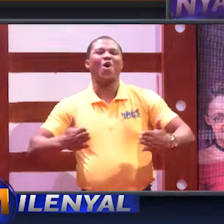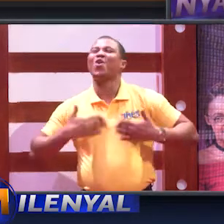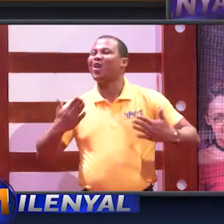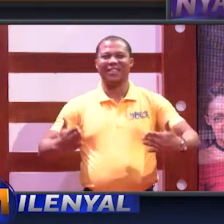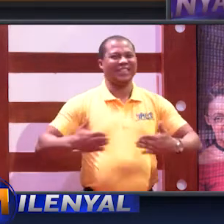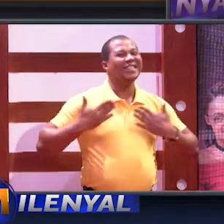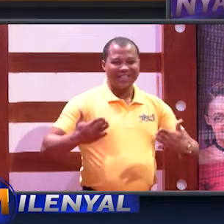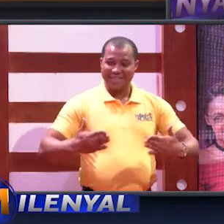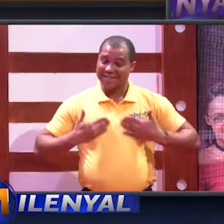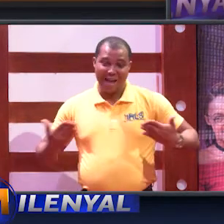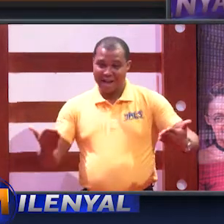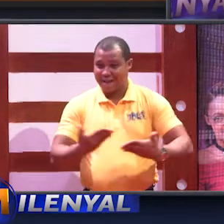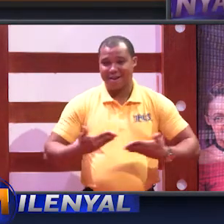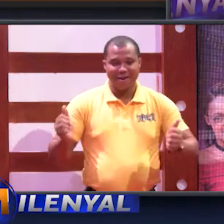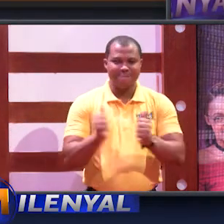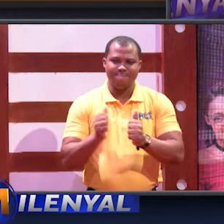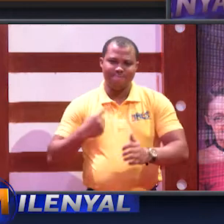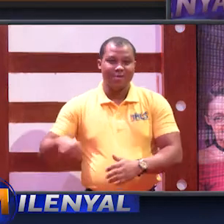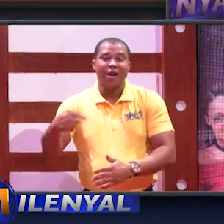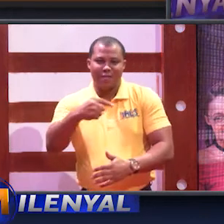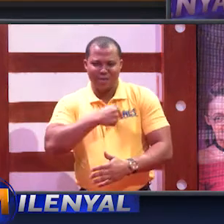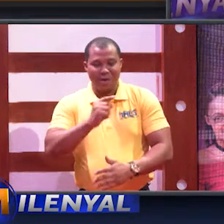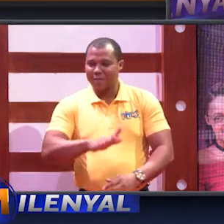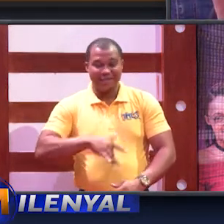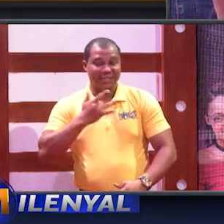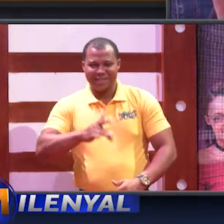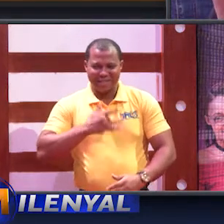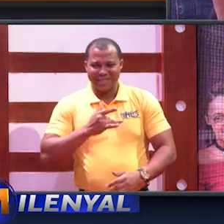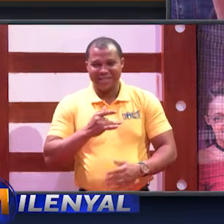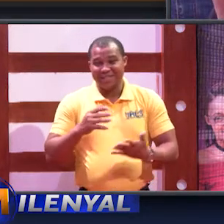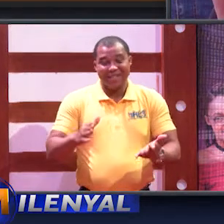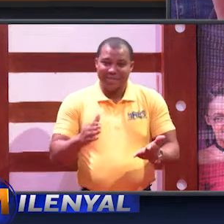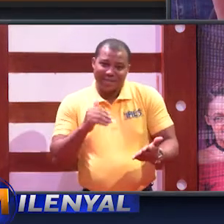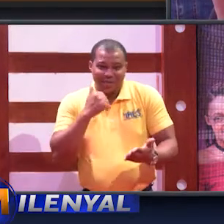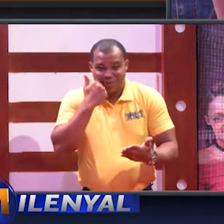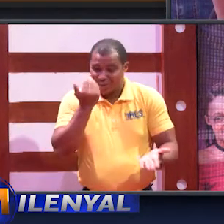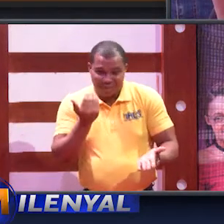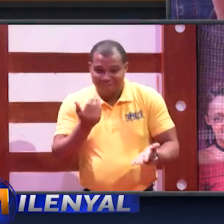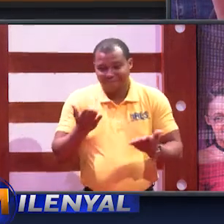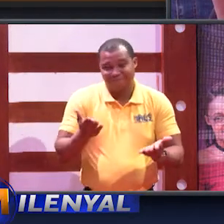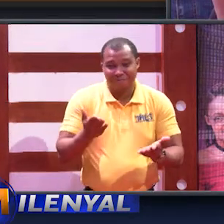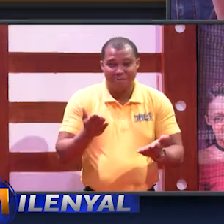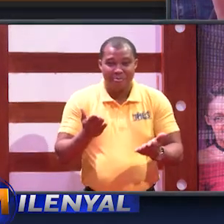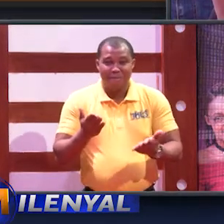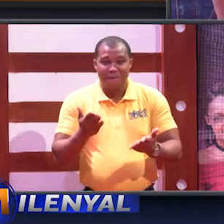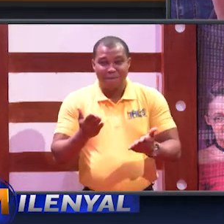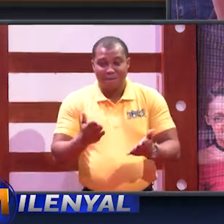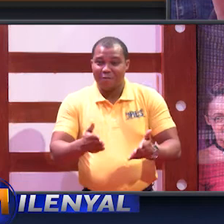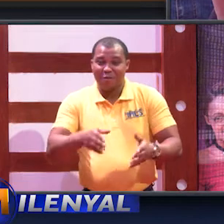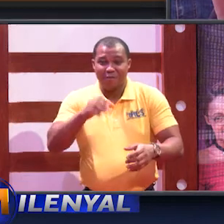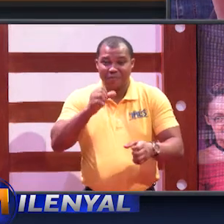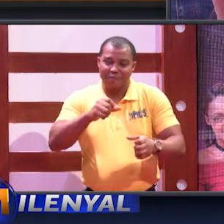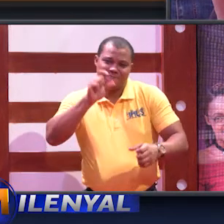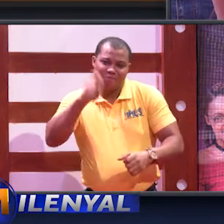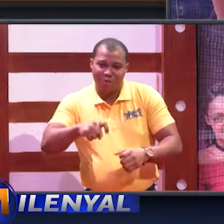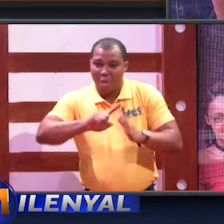vous là avec mais vous pas comprendre non j'ai senti gêné parce que de supposer et faire diligence pour me